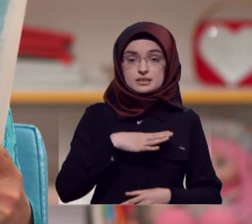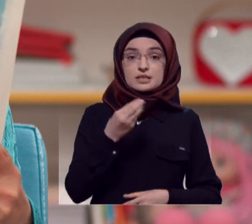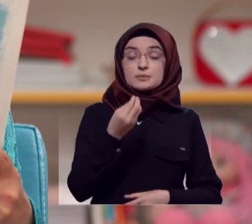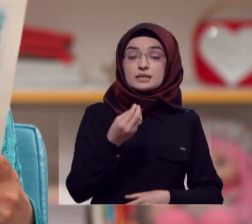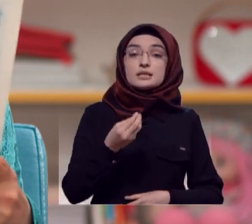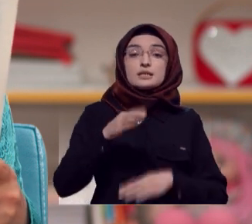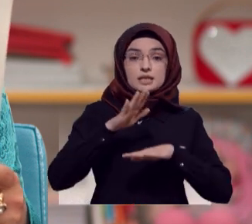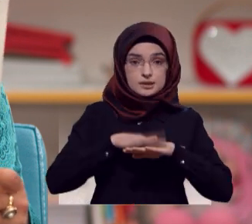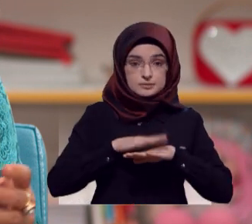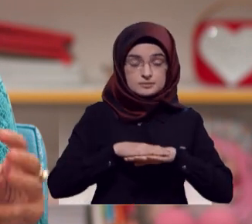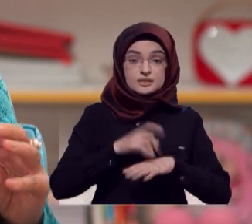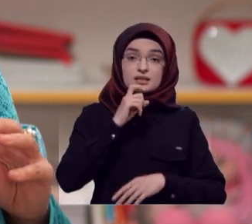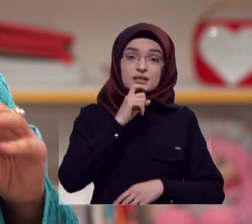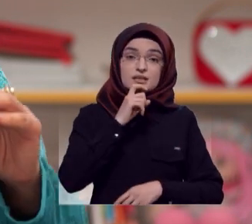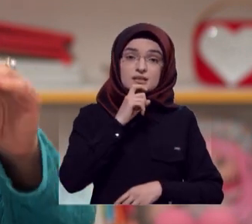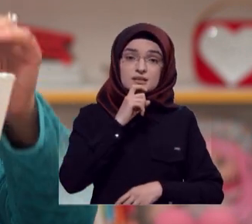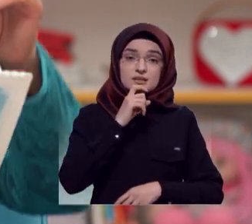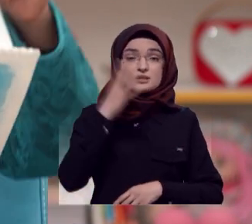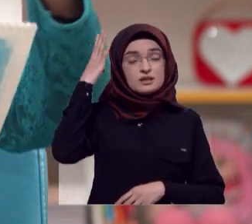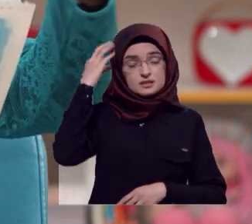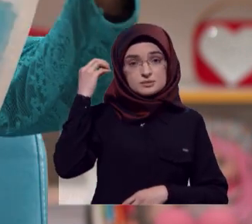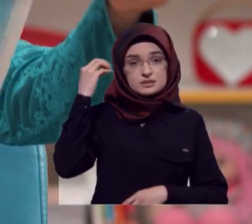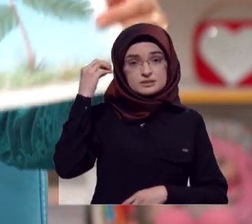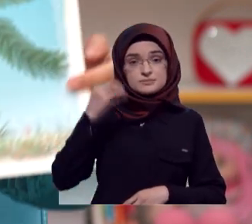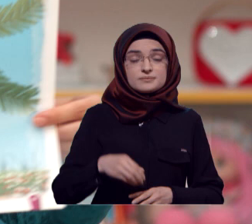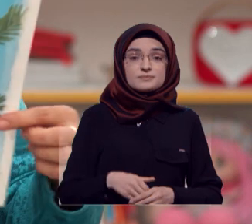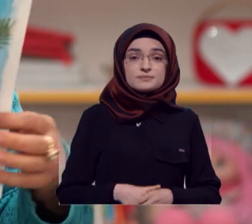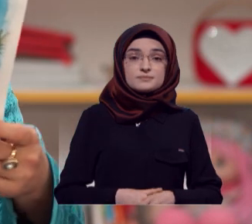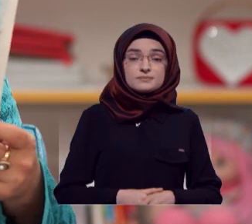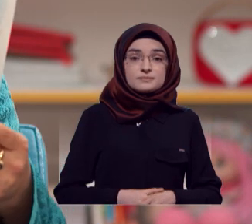iyi davranışlarla yanlışlarımızı telafi edebiliriz.